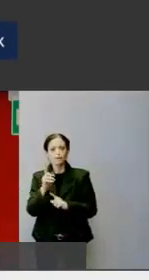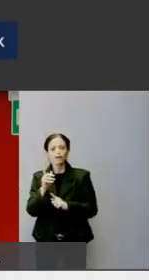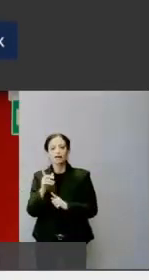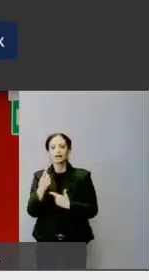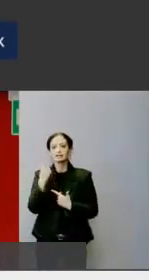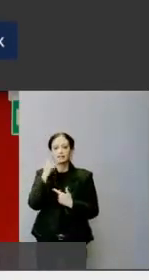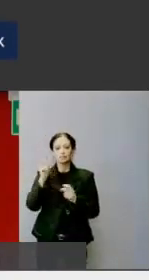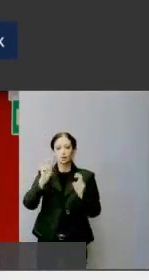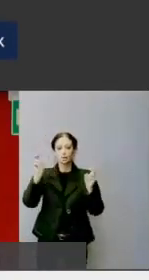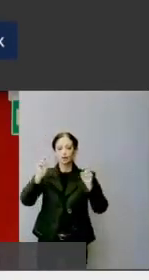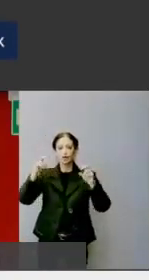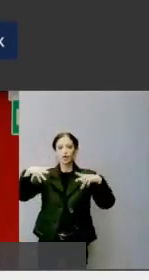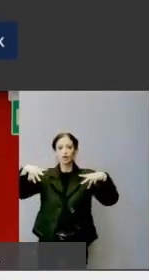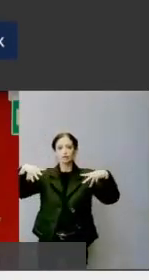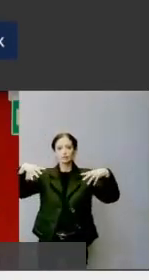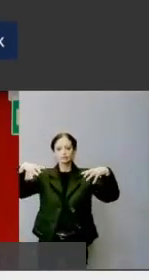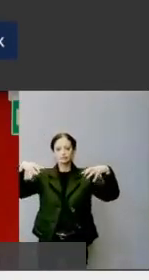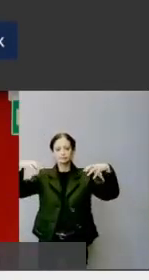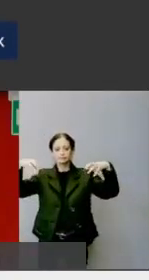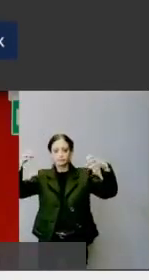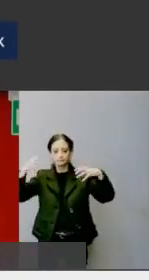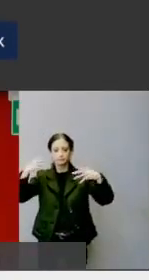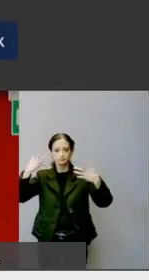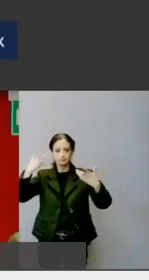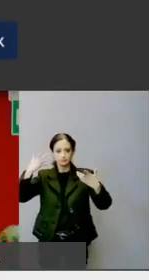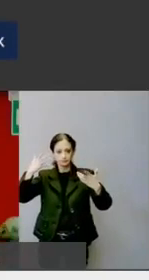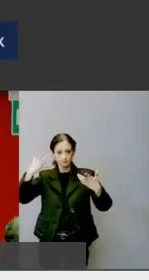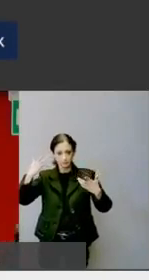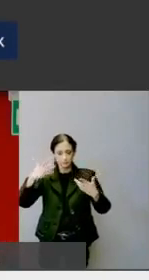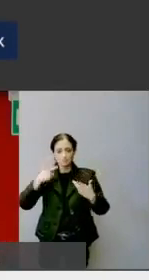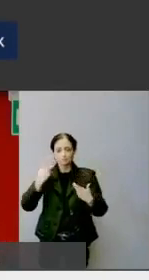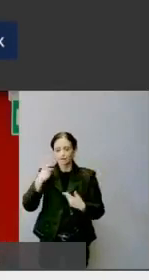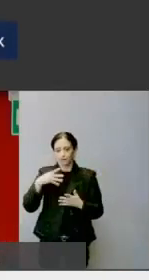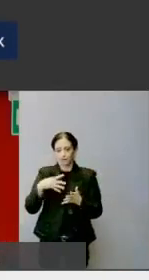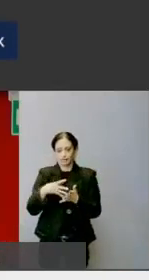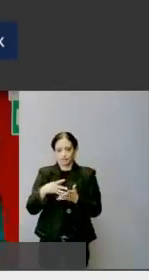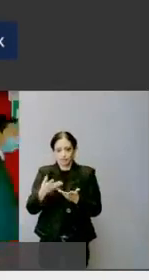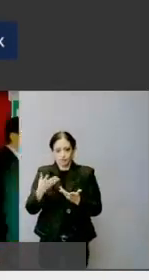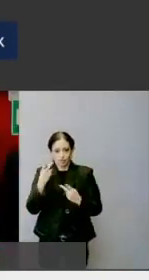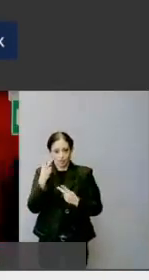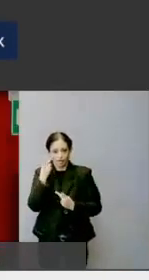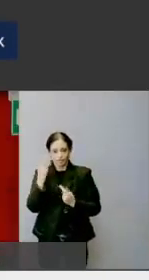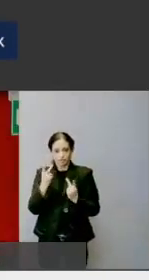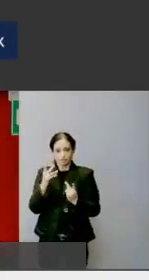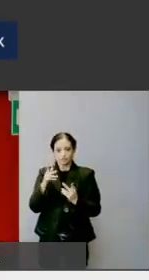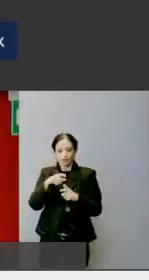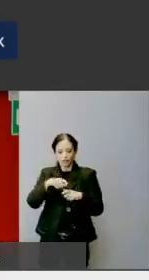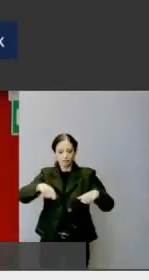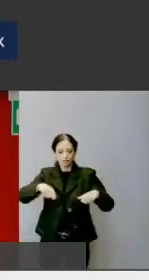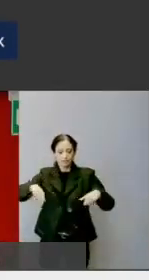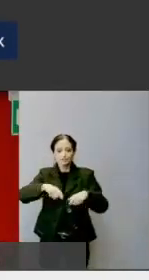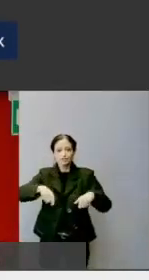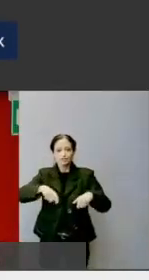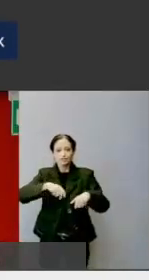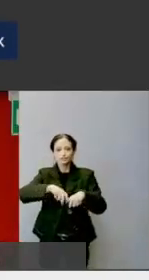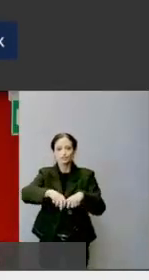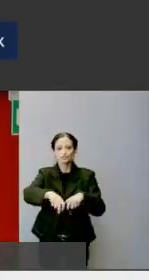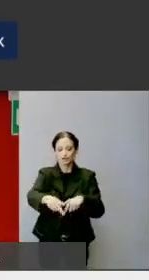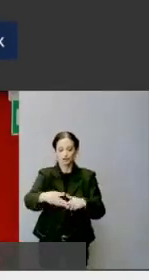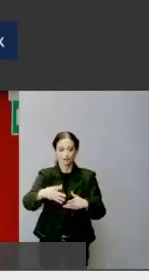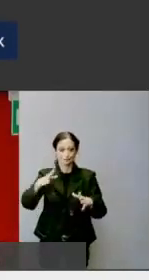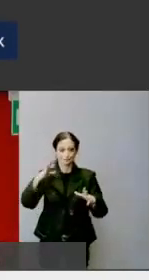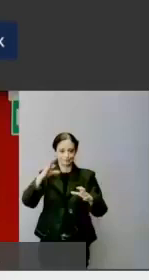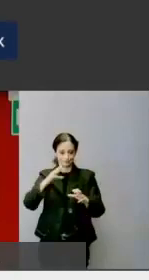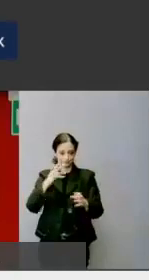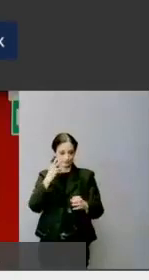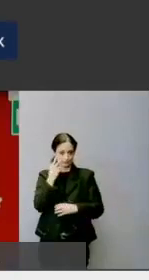questo crea dei problemi di visibilità soprattutto anche nei pressi del trattamento pedonali perché come lei sa molto spesso